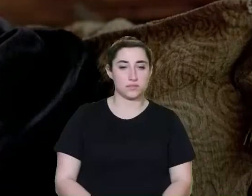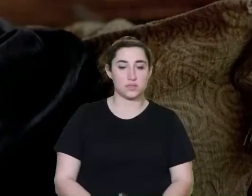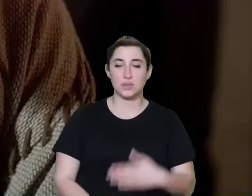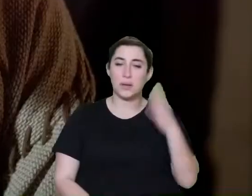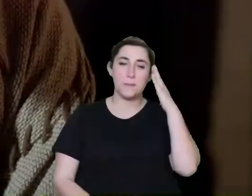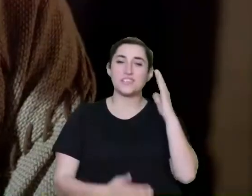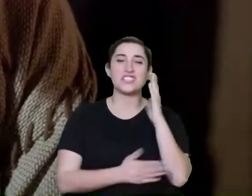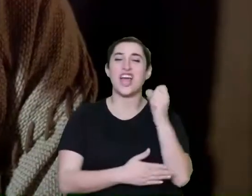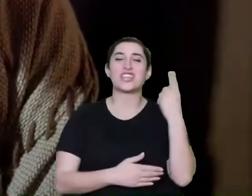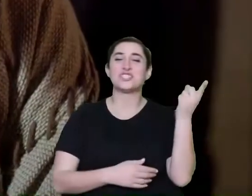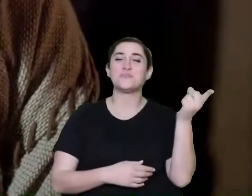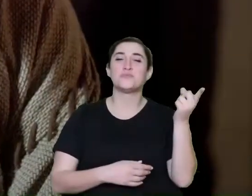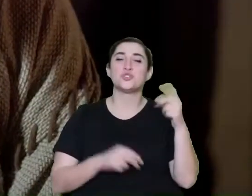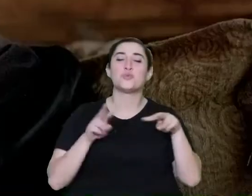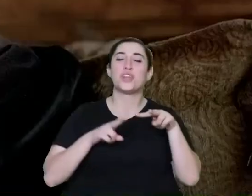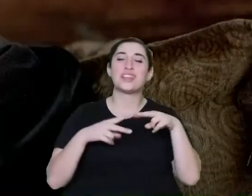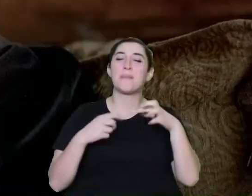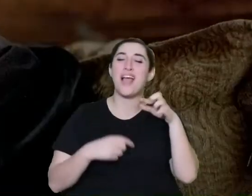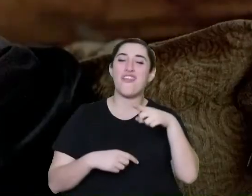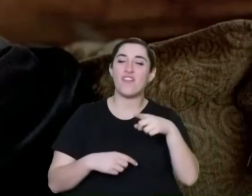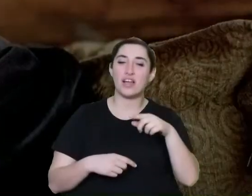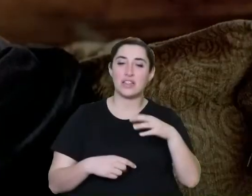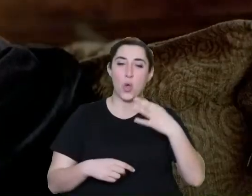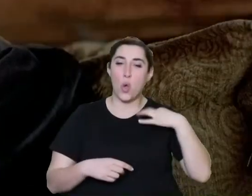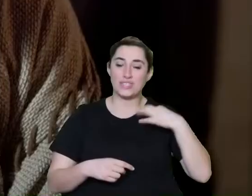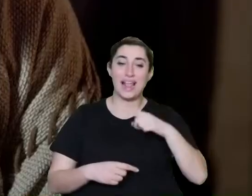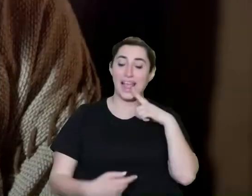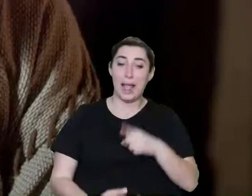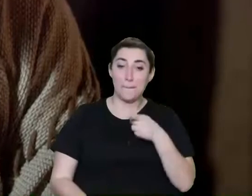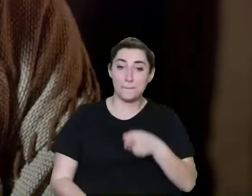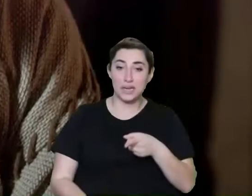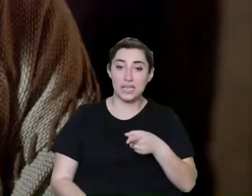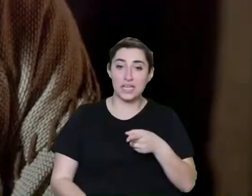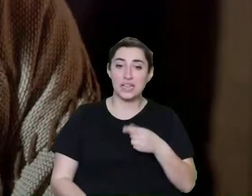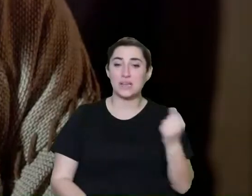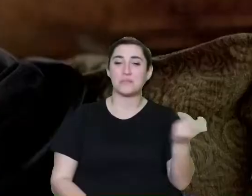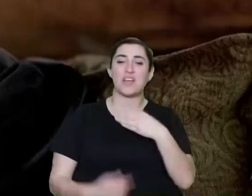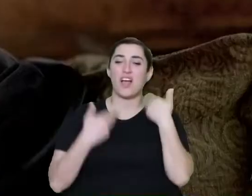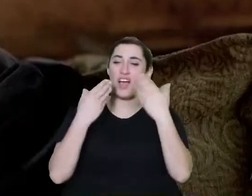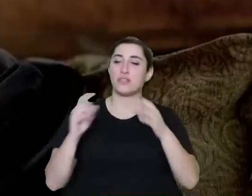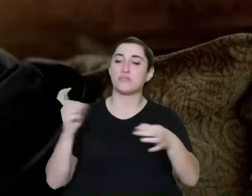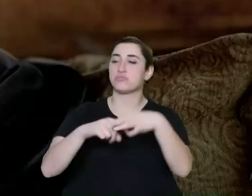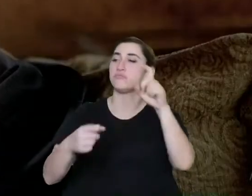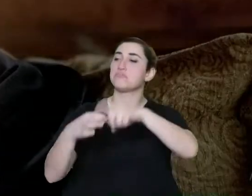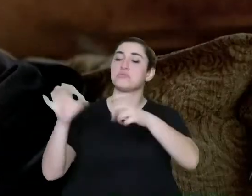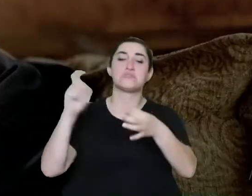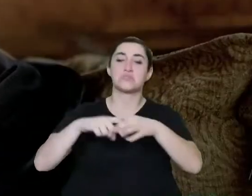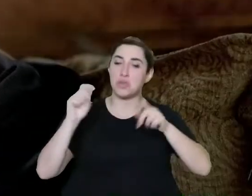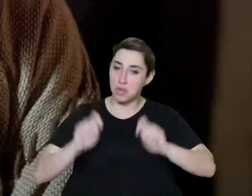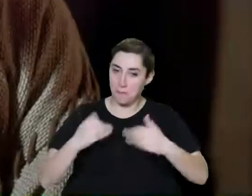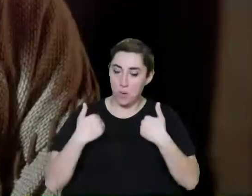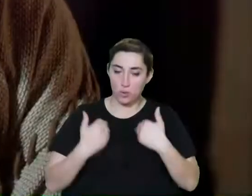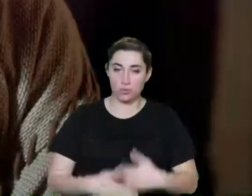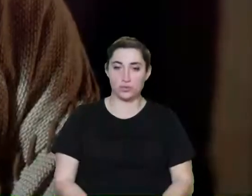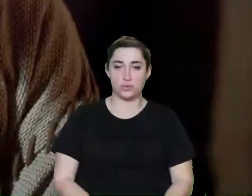Başvezir Muhyiddin Pervane Hazretleri'nin bizatihi emriyle bir takım kadıları olduğu yerden başka yerlere tayin ederiz.